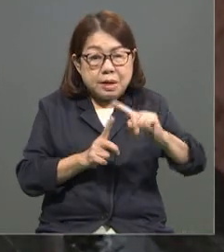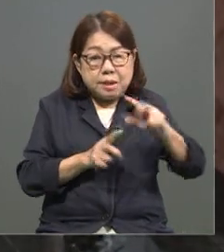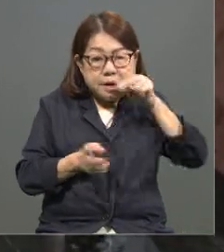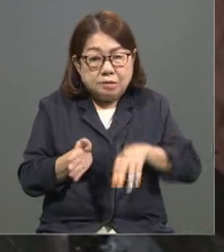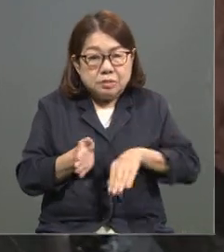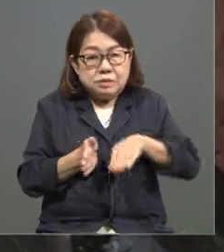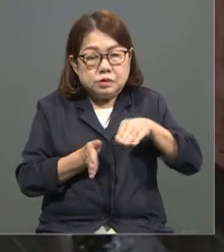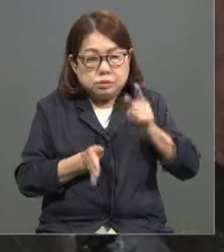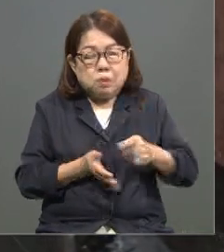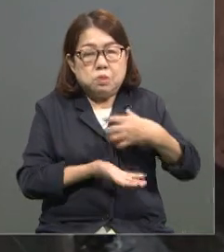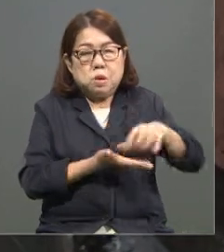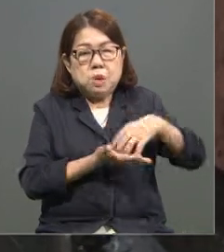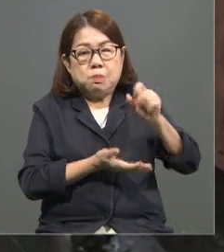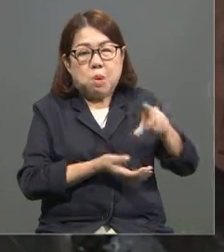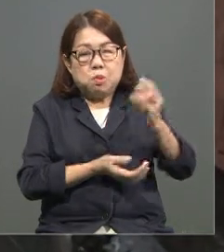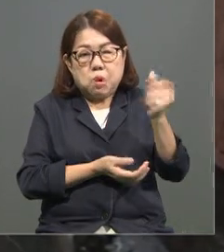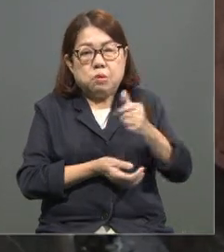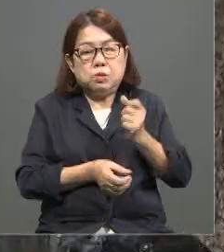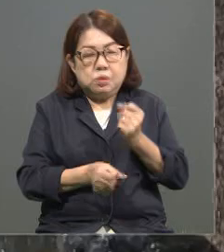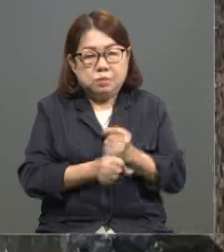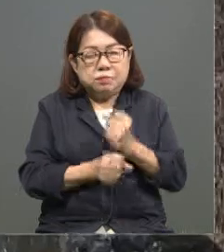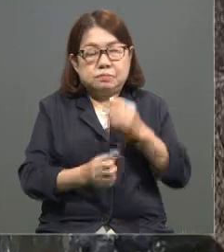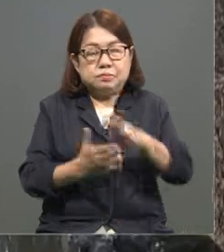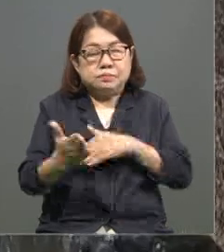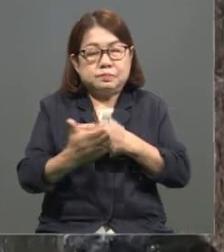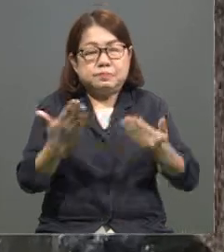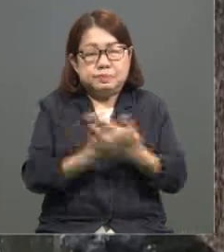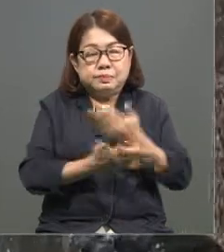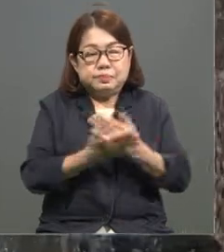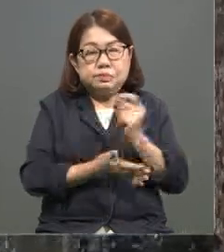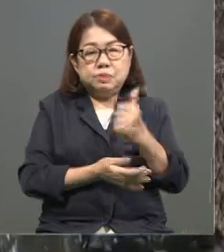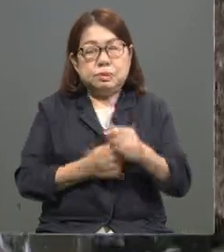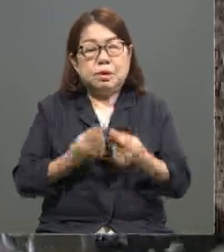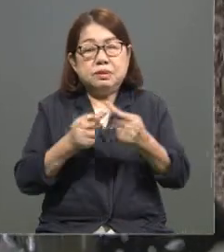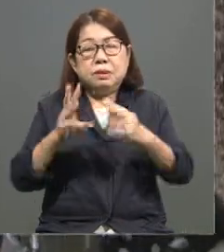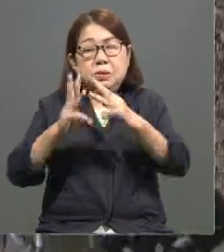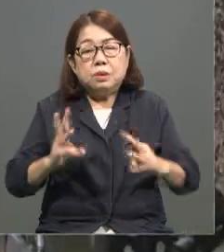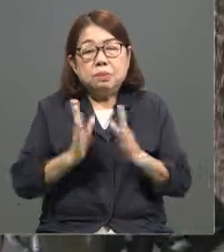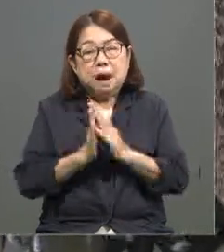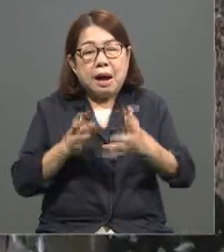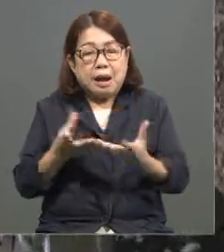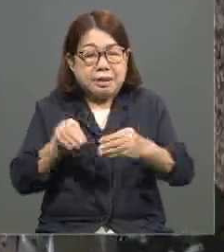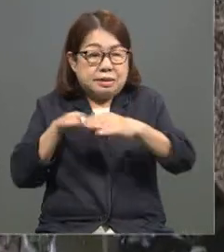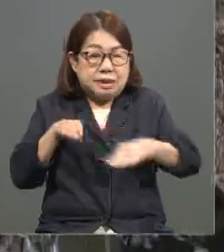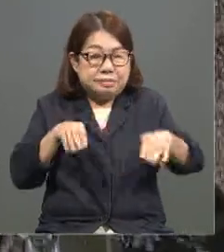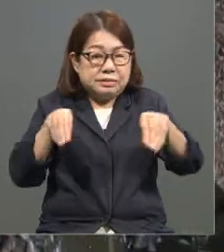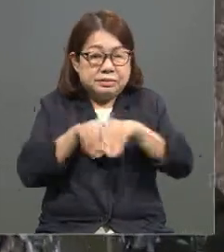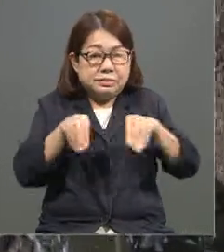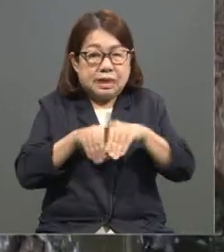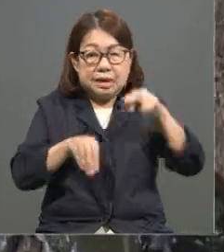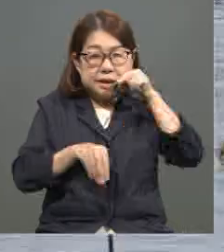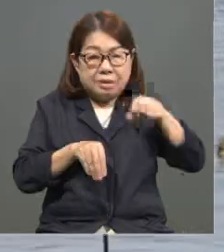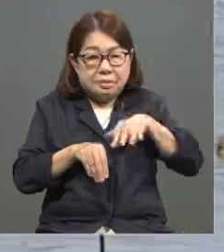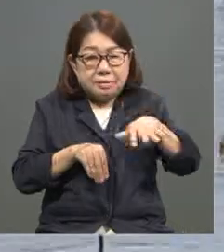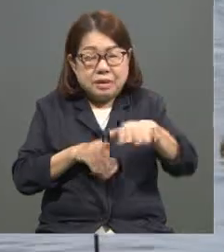น้ำสูงขึ้นรายงานเข้ามาโดยด่วนจะได้ปรับแผนกันทันขณะที่วัดอื่นๆที่อยู่ในพื้นที่ลุ่มต่ำติดริมน้ำและอยู่นอก